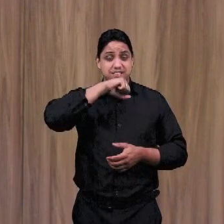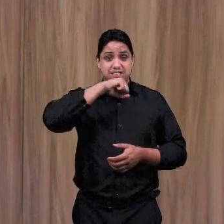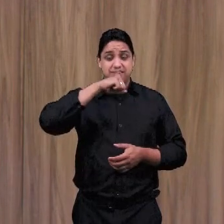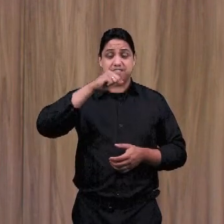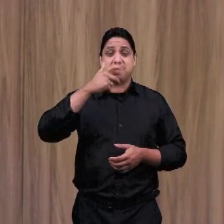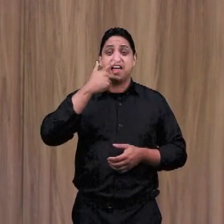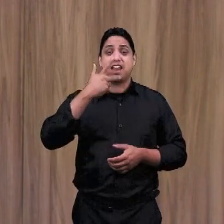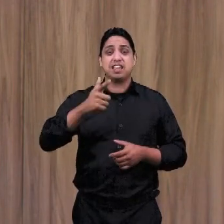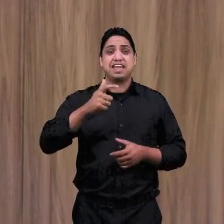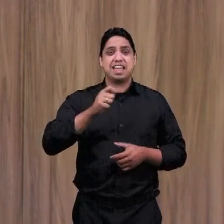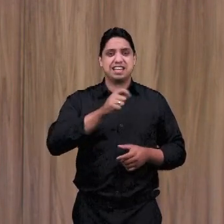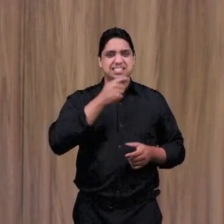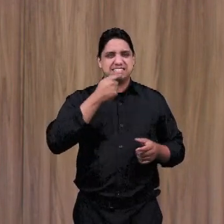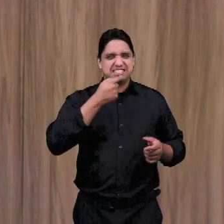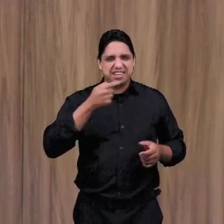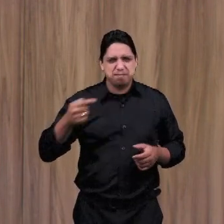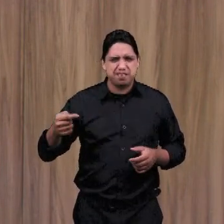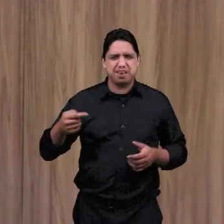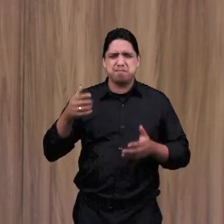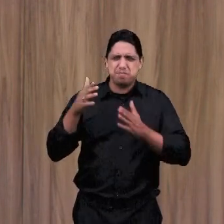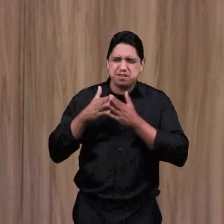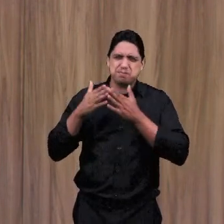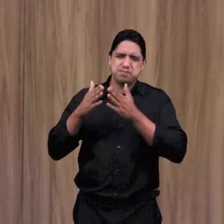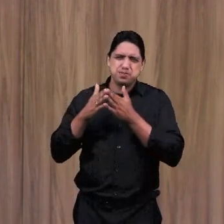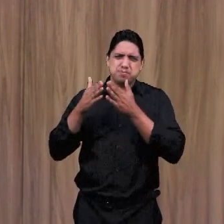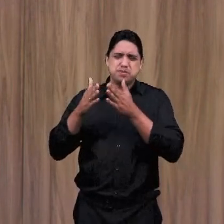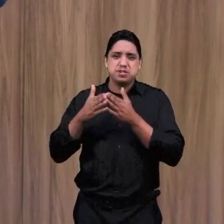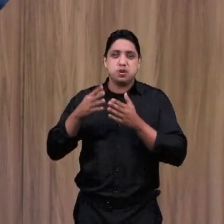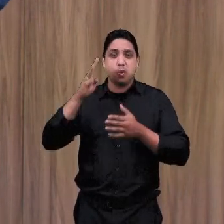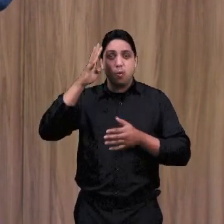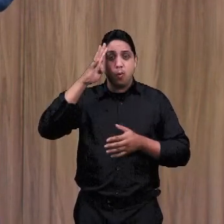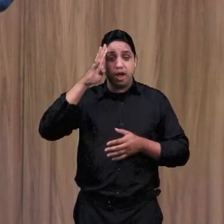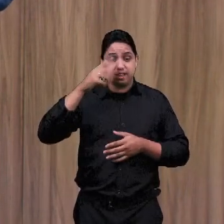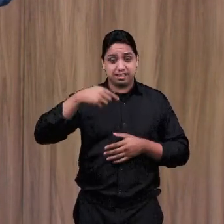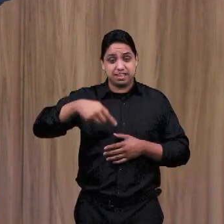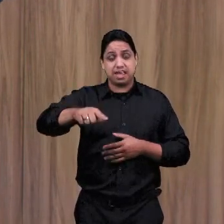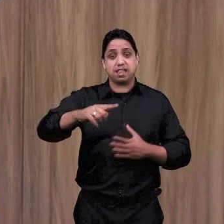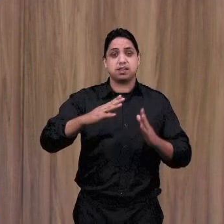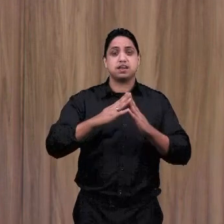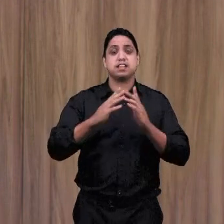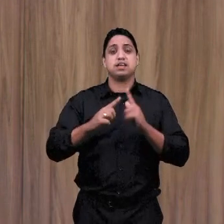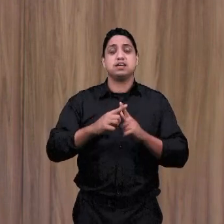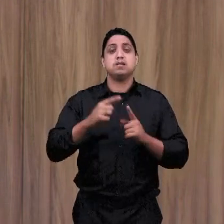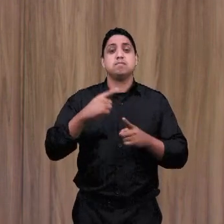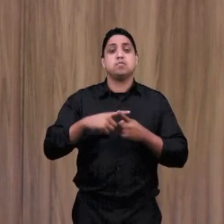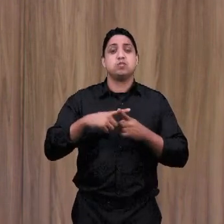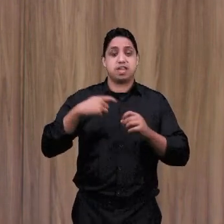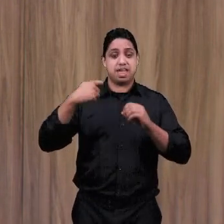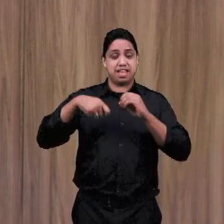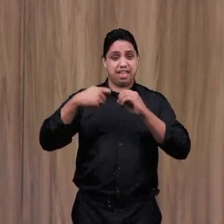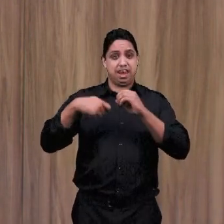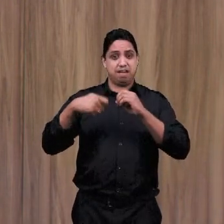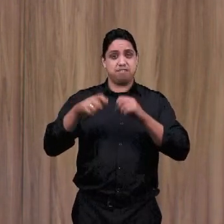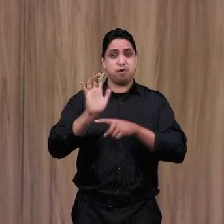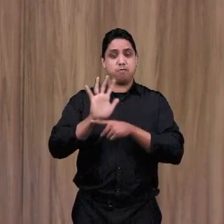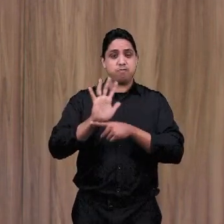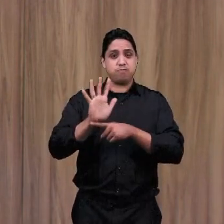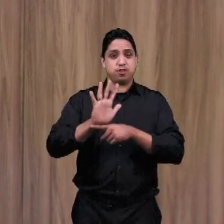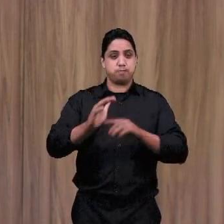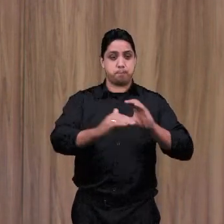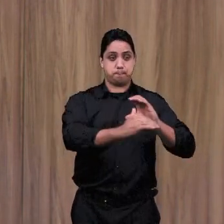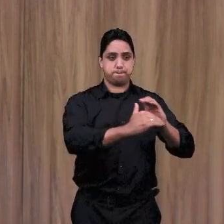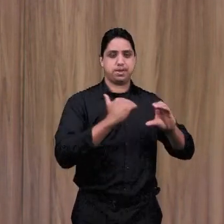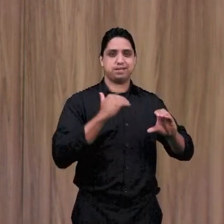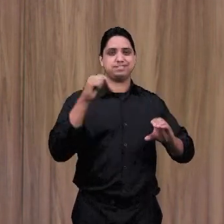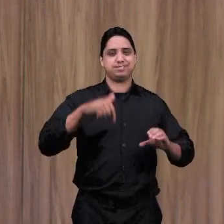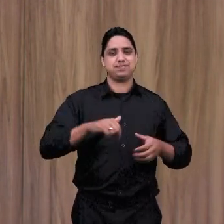toute la semaine, les petits ont supplié qu'ils l'amènent le mercredi à l'église, car ce jour-là, ils allaient enregistrer